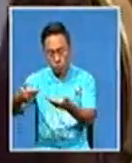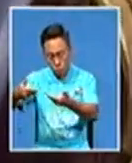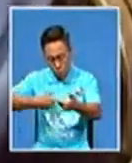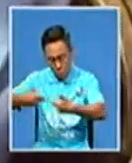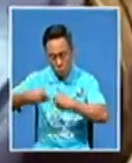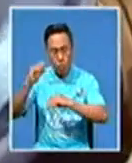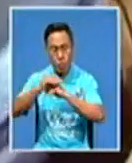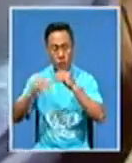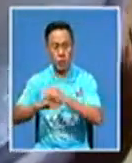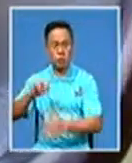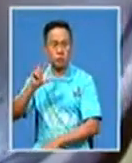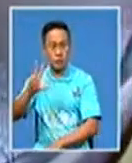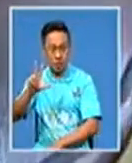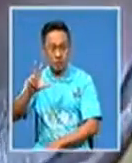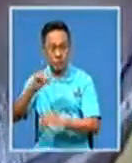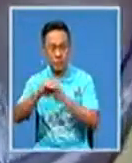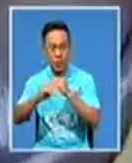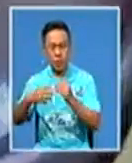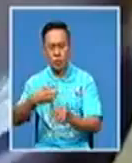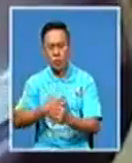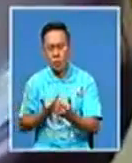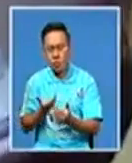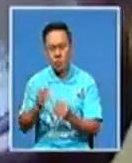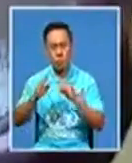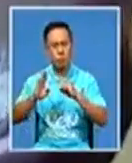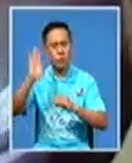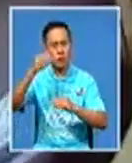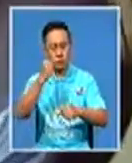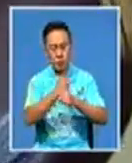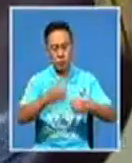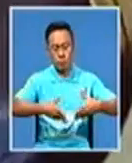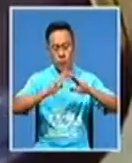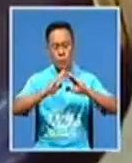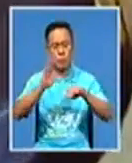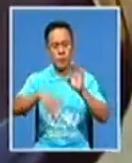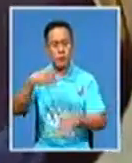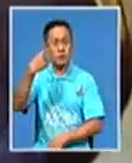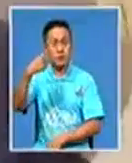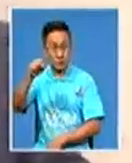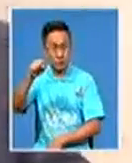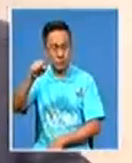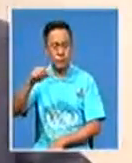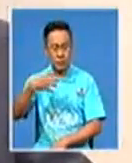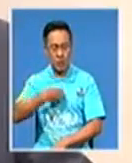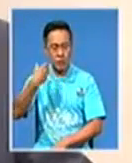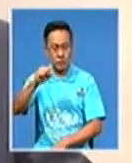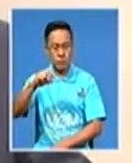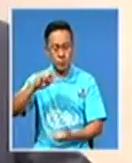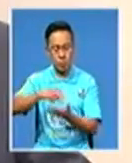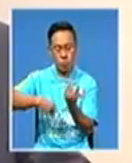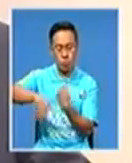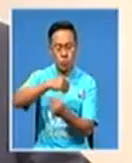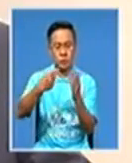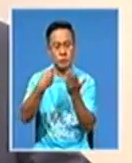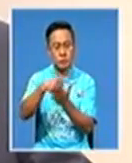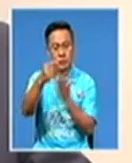วนะ3รายนะฮะเราอยากจะได้สัก10โรงถ้าได้10โรงอีกหน่อยจะมีกำลังซื้อยาง